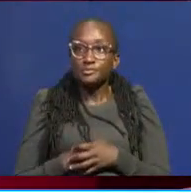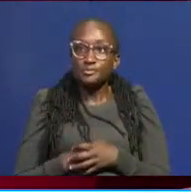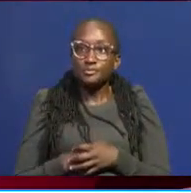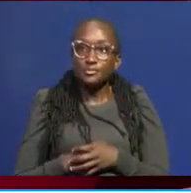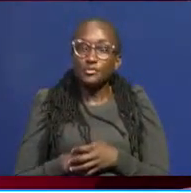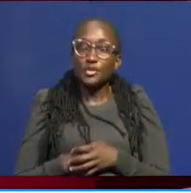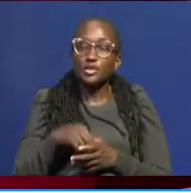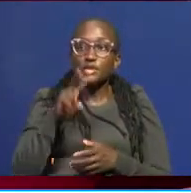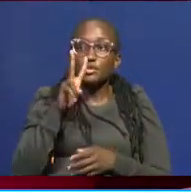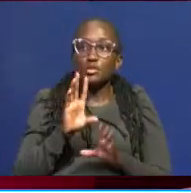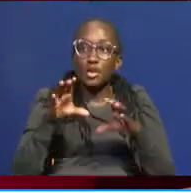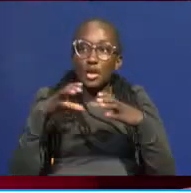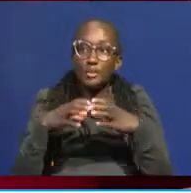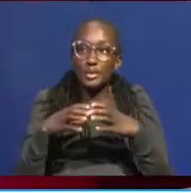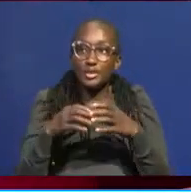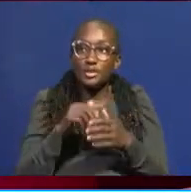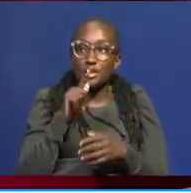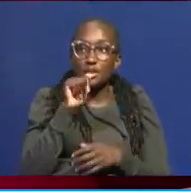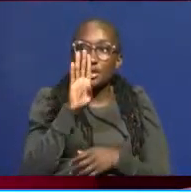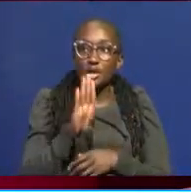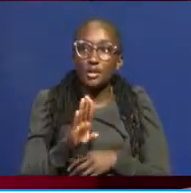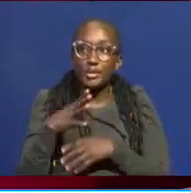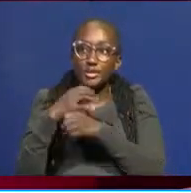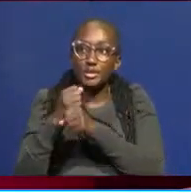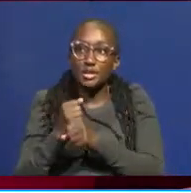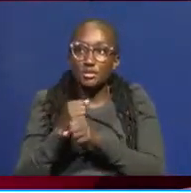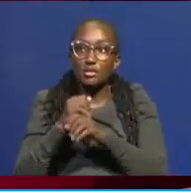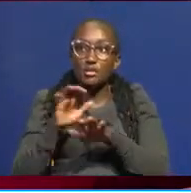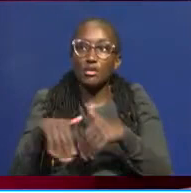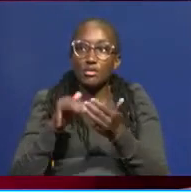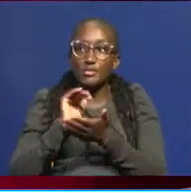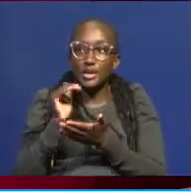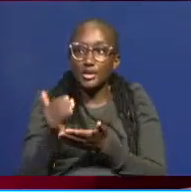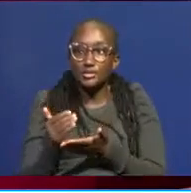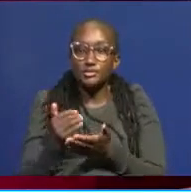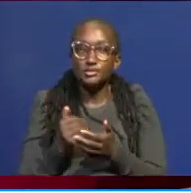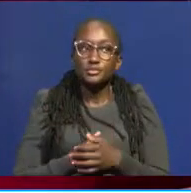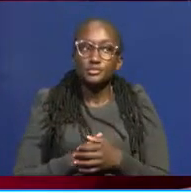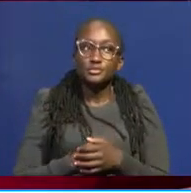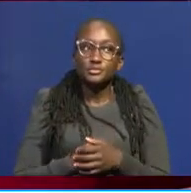katika hizi kampuni mbili, either lap trust ama lap fund.